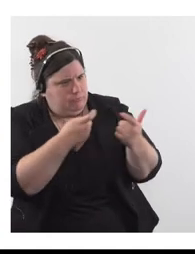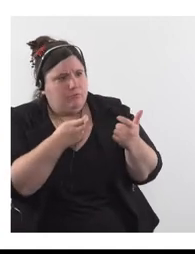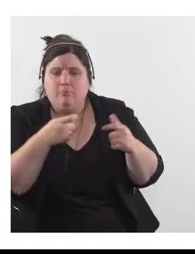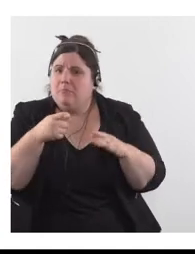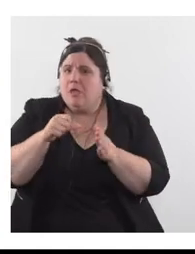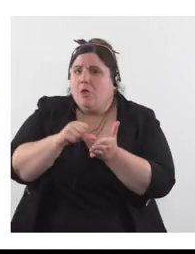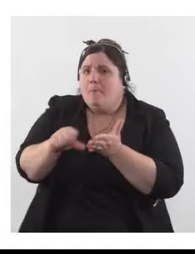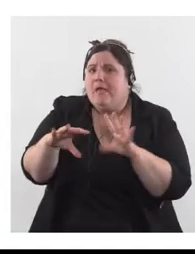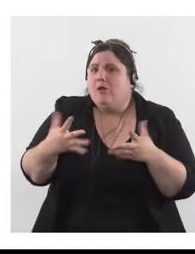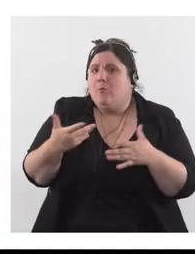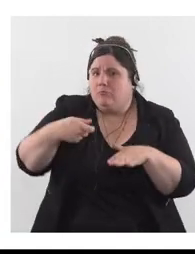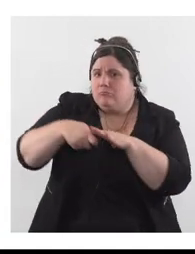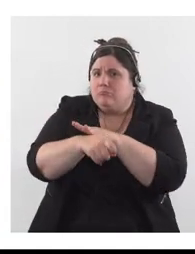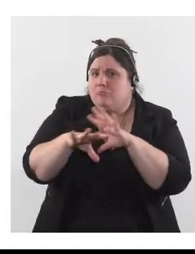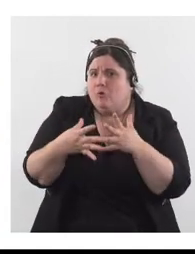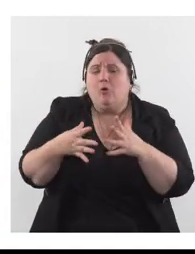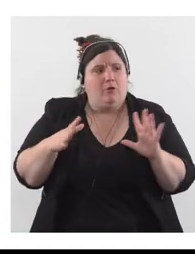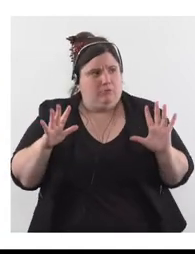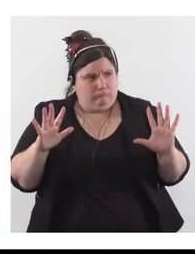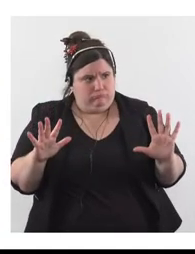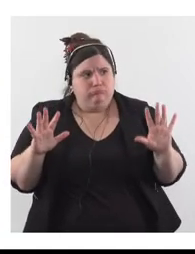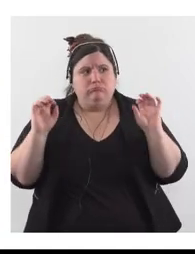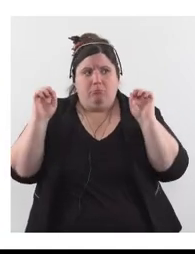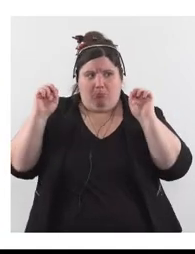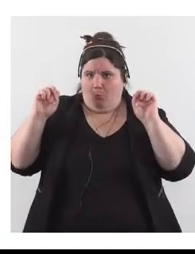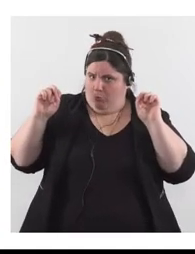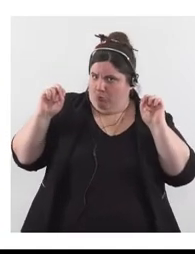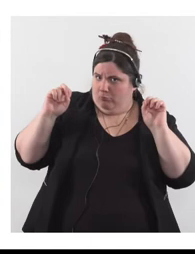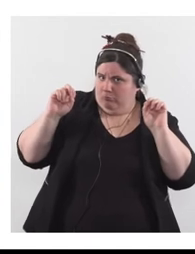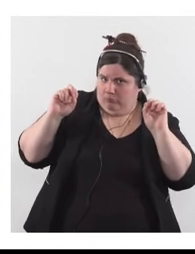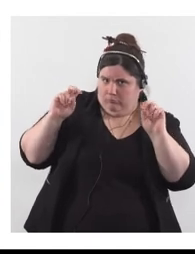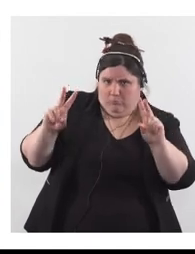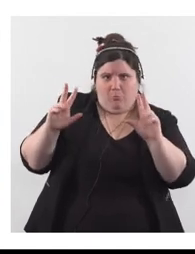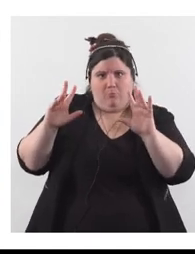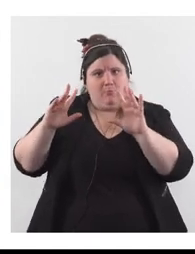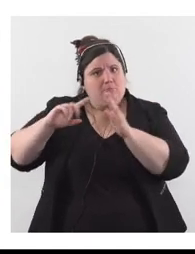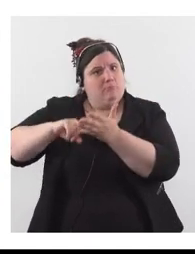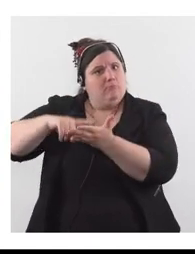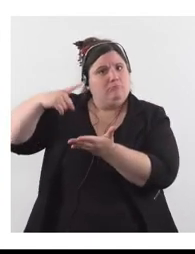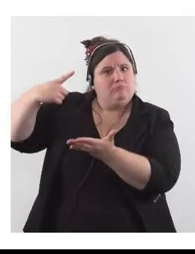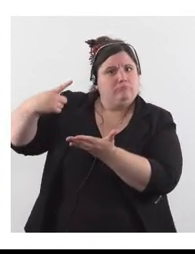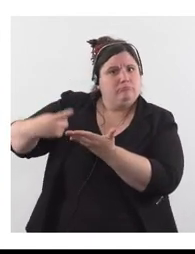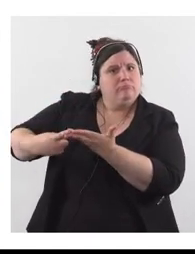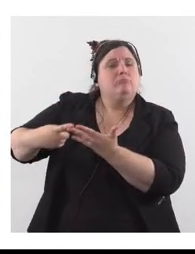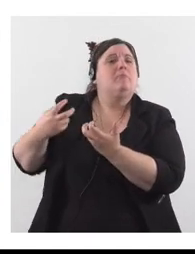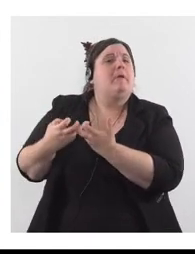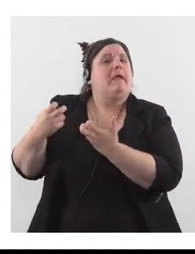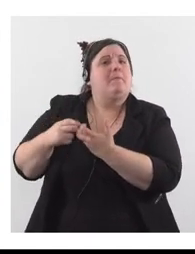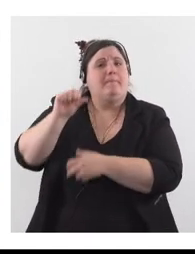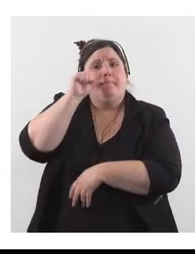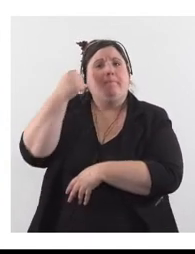Charlier, c'est qu'il y a un soutien, en fait, sur les fonds, sur le budget d'UNIA. Est-ce qu'il y a des